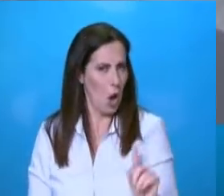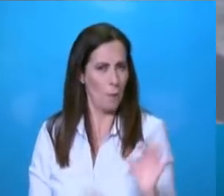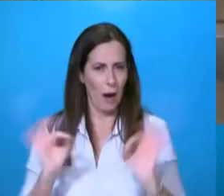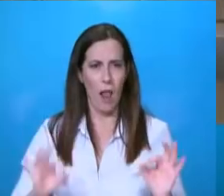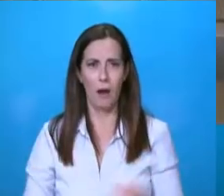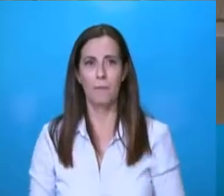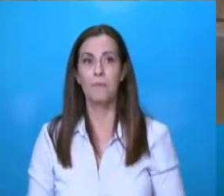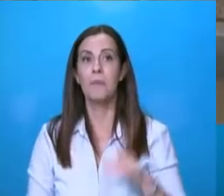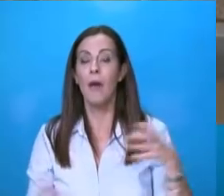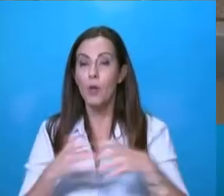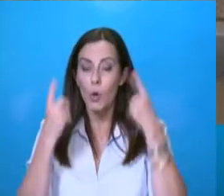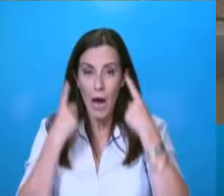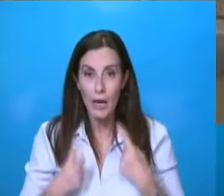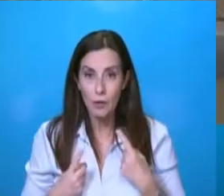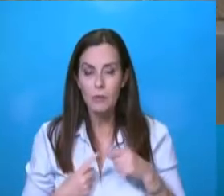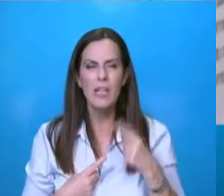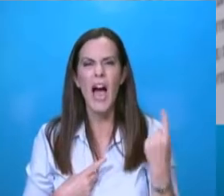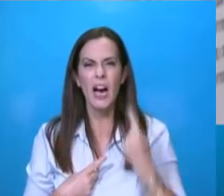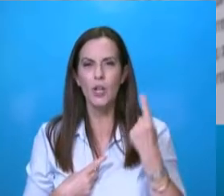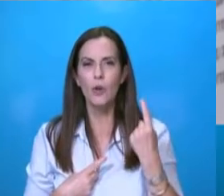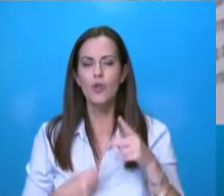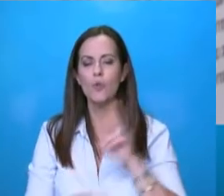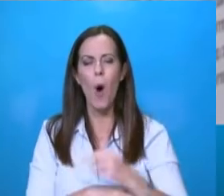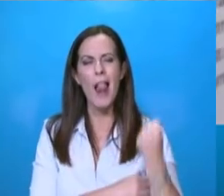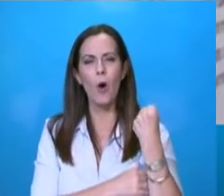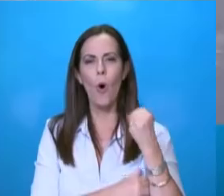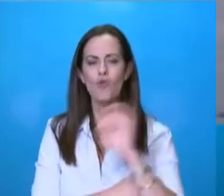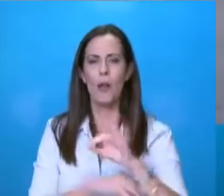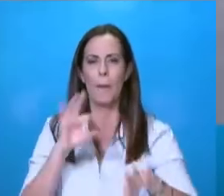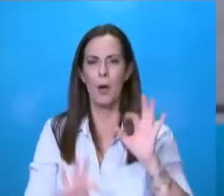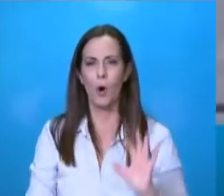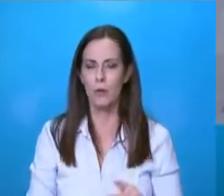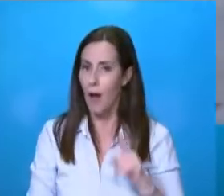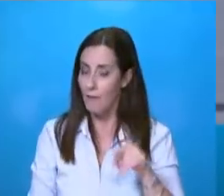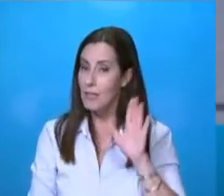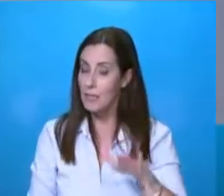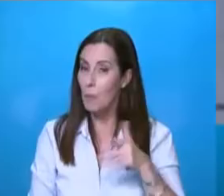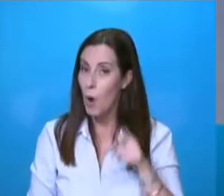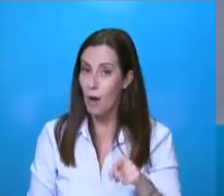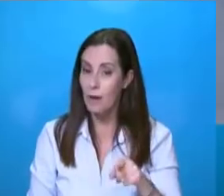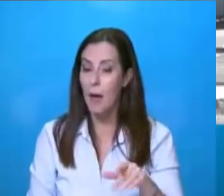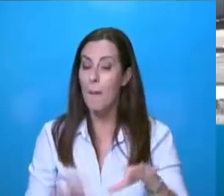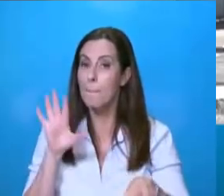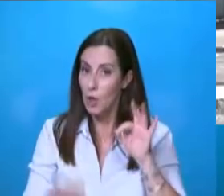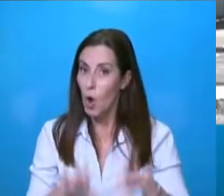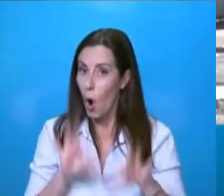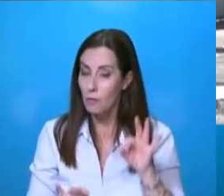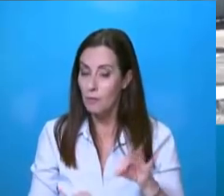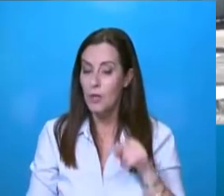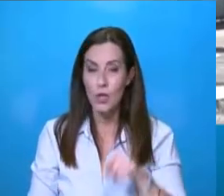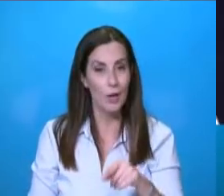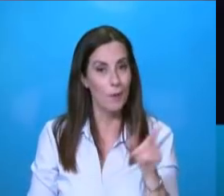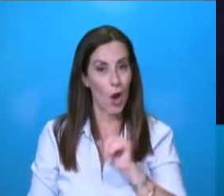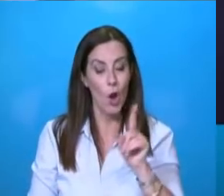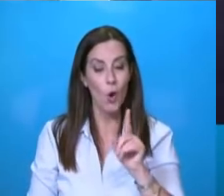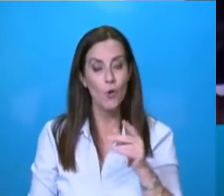לפי הערכות, המפלגות החרדיות הן היחידות שישמרו על כוחן בבחירות הקרבות. אבל זאת גם עלולה להיות מערכת בחירות שבה הן לא יהיו